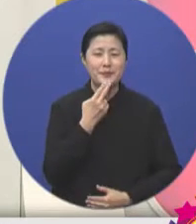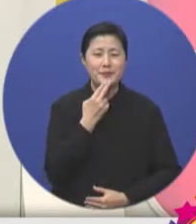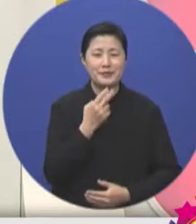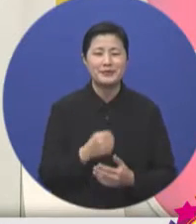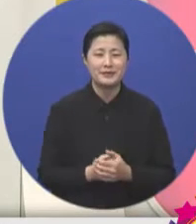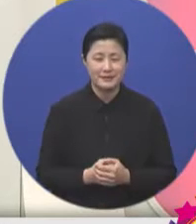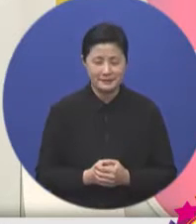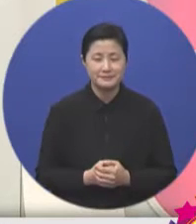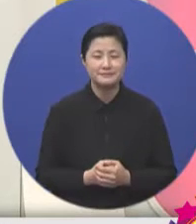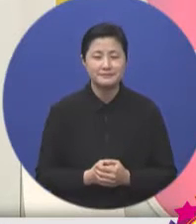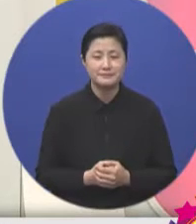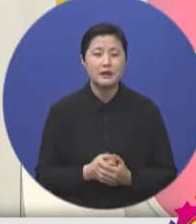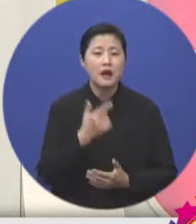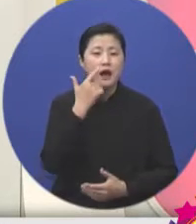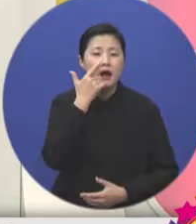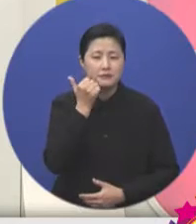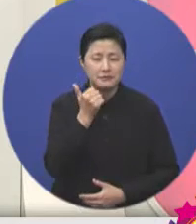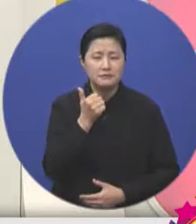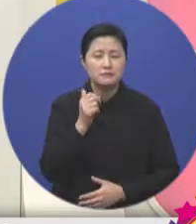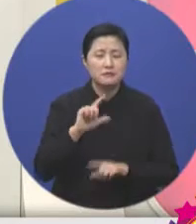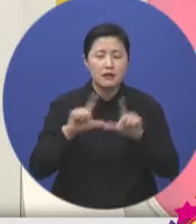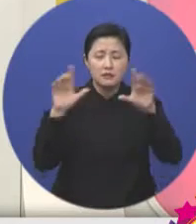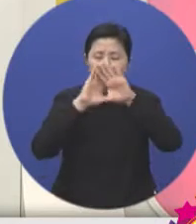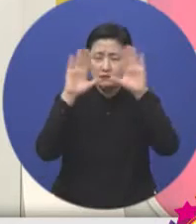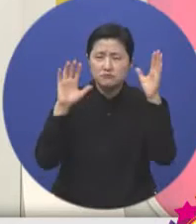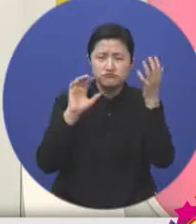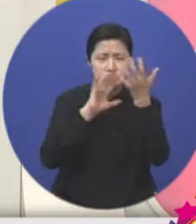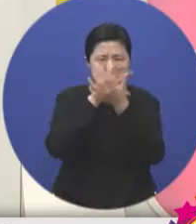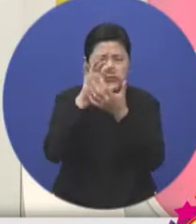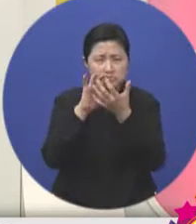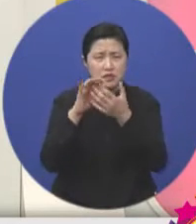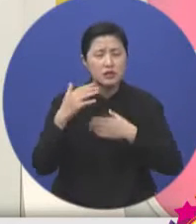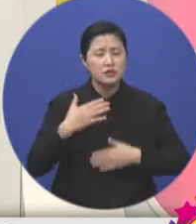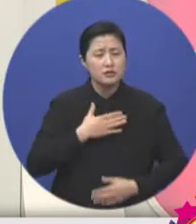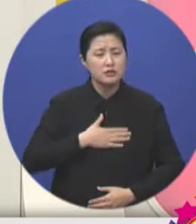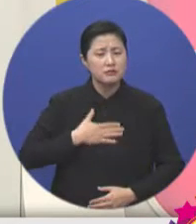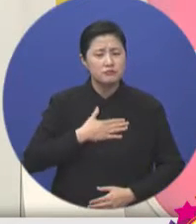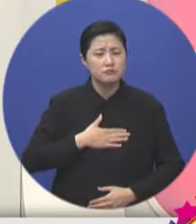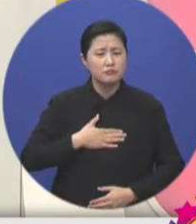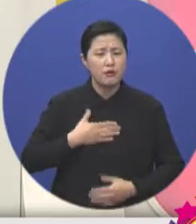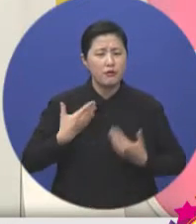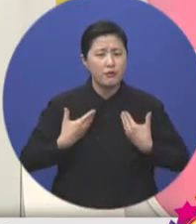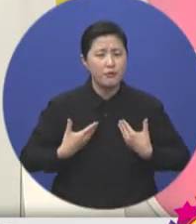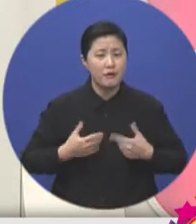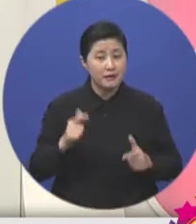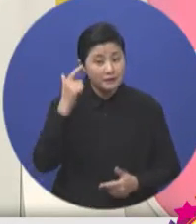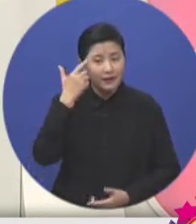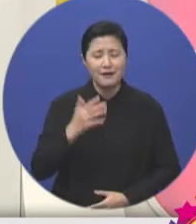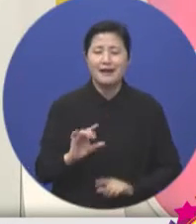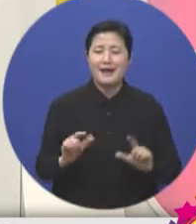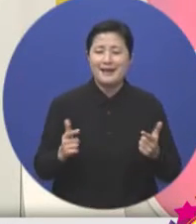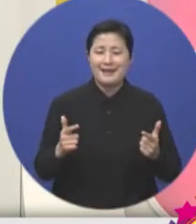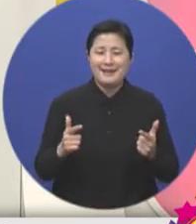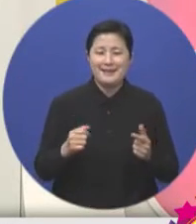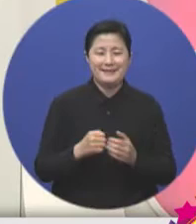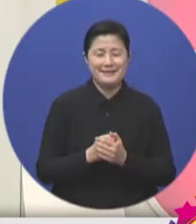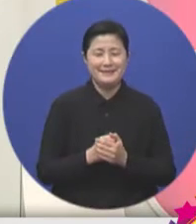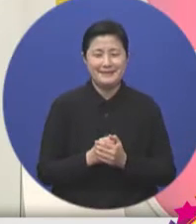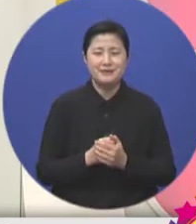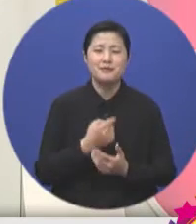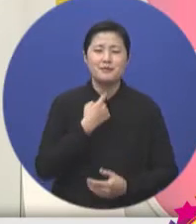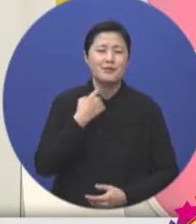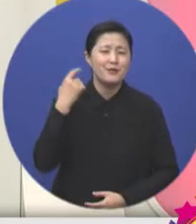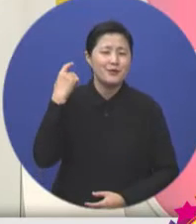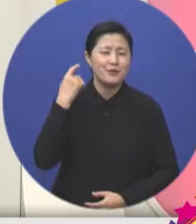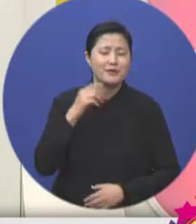아직. 아버님 날씨가 흐려서 그런지 기분이 좀 다운되신 거 아니신가요? 아니요. 업되셨어요?